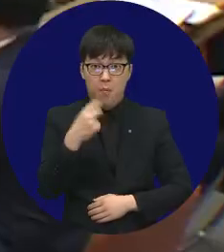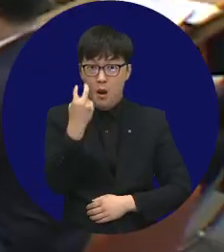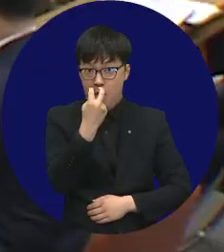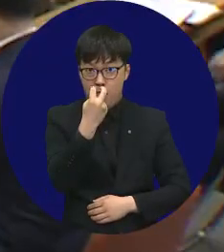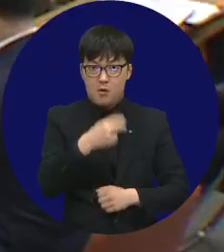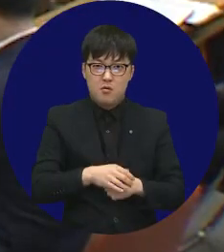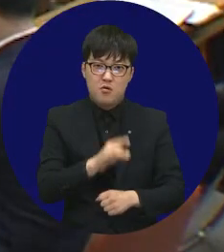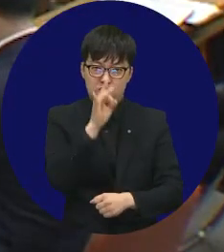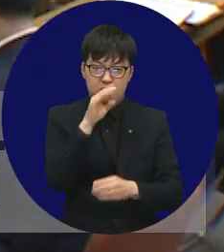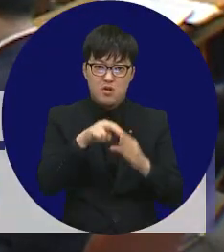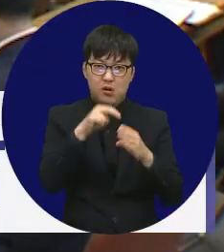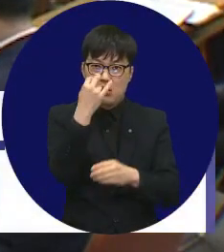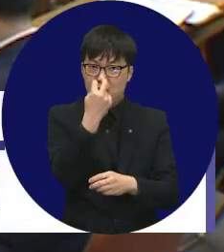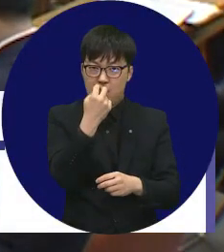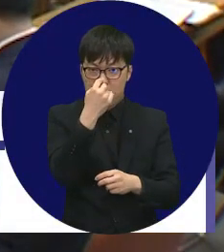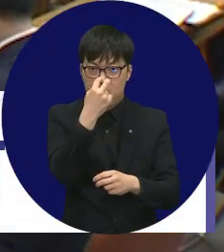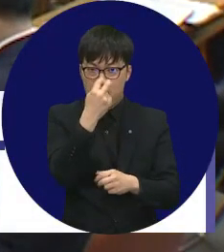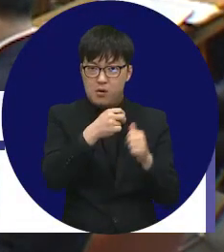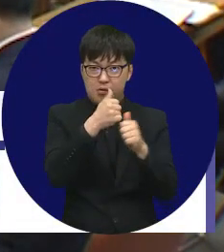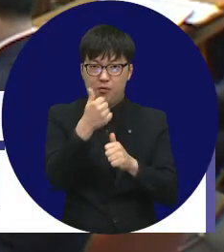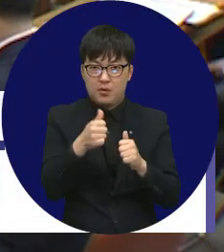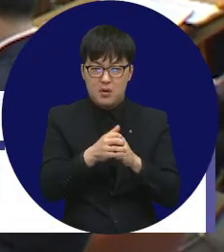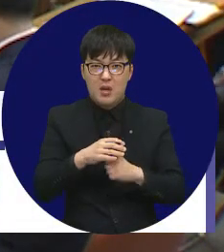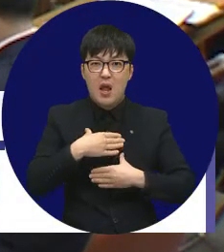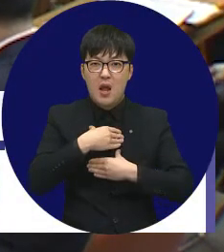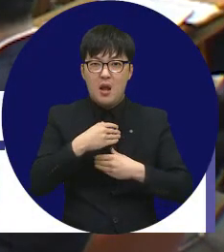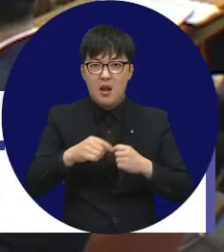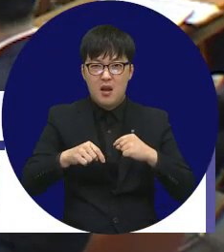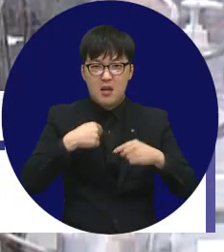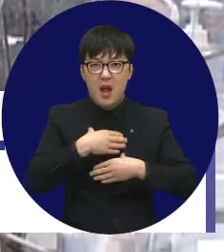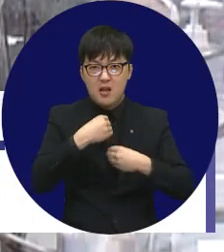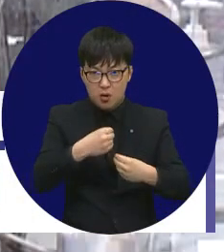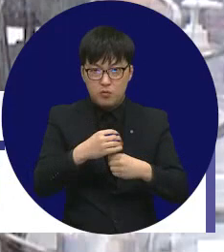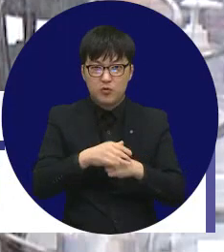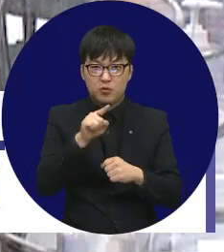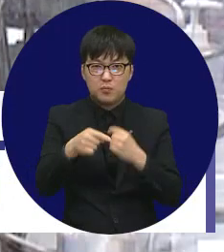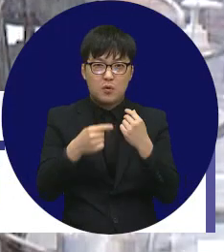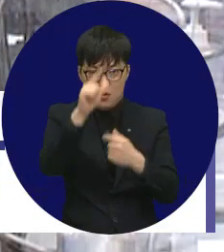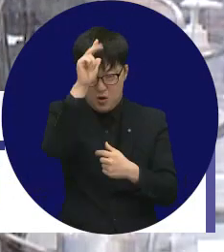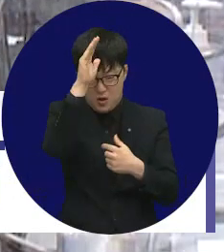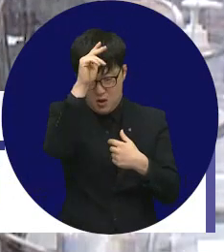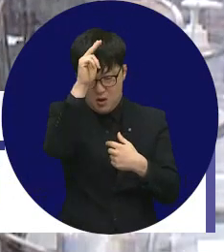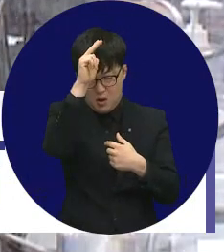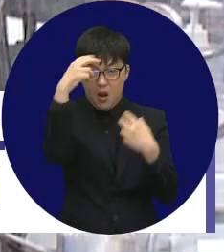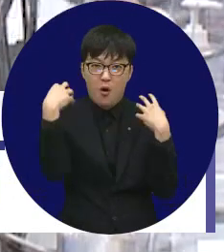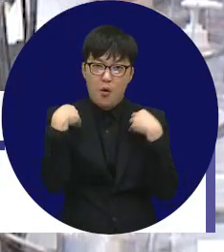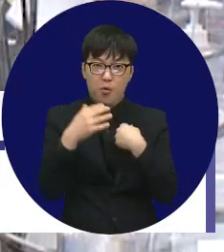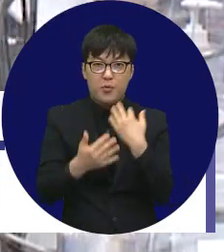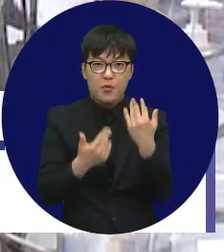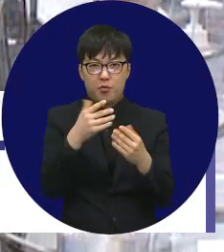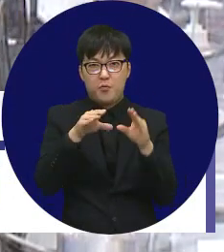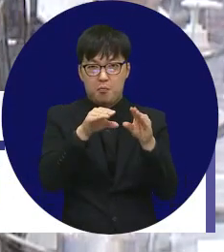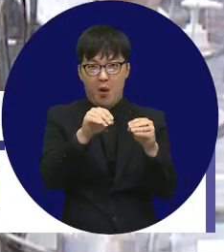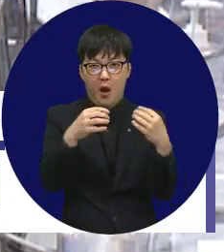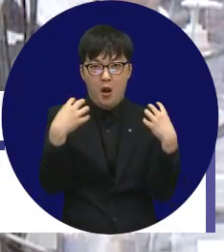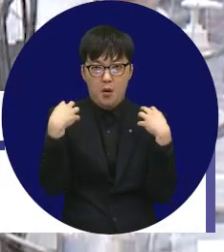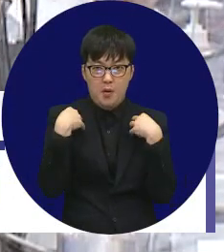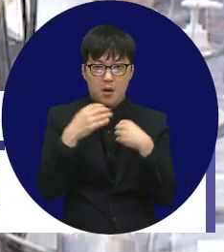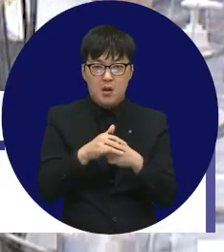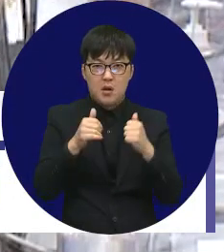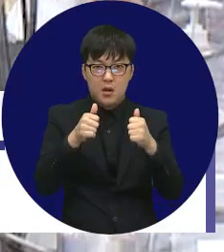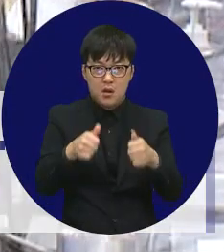이번 종합국정감사는 중앙선관위, 행정안전부, 경찰청, 소방청, 인사혁신처 등 5개 부처가